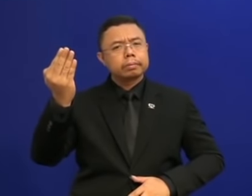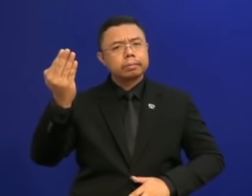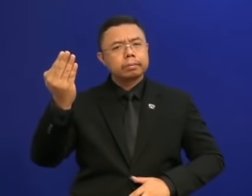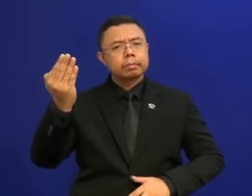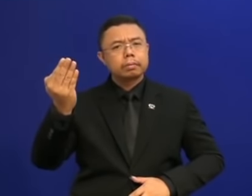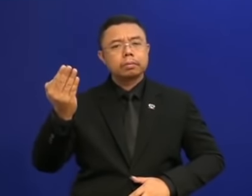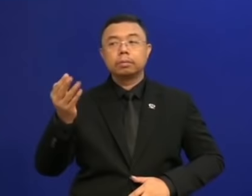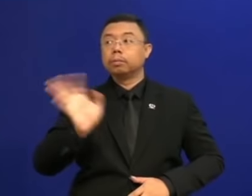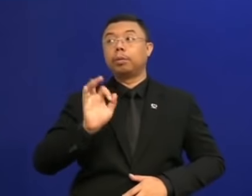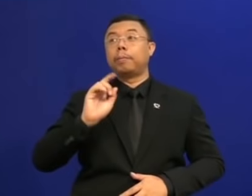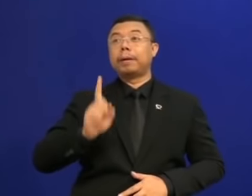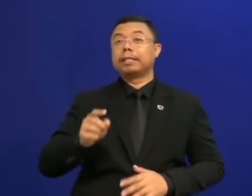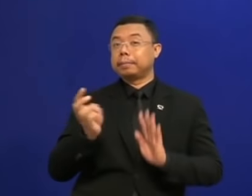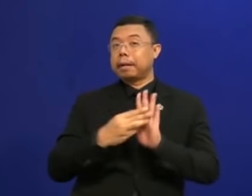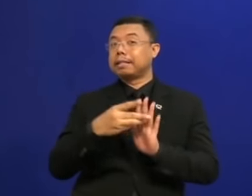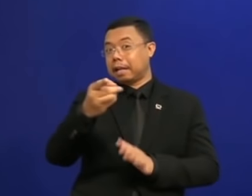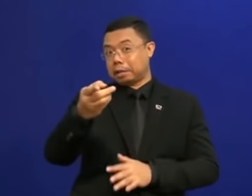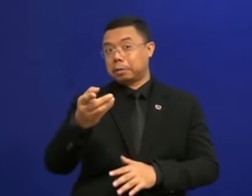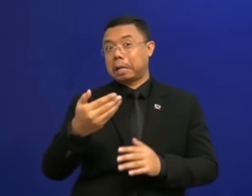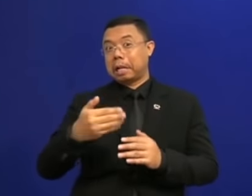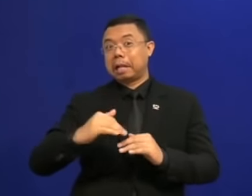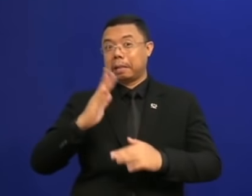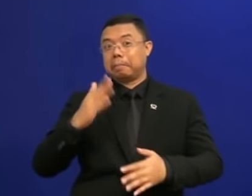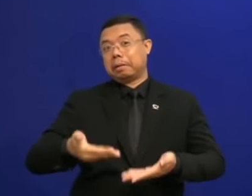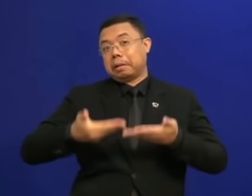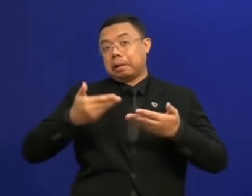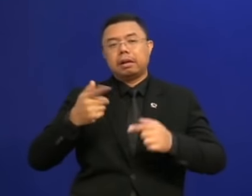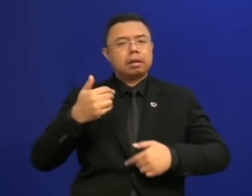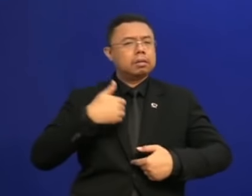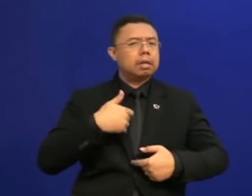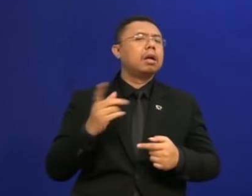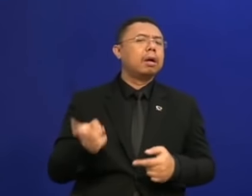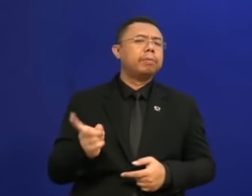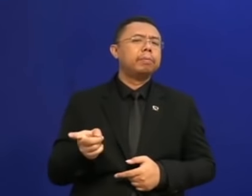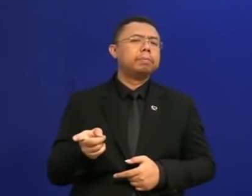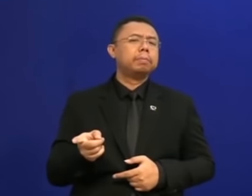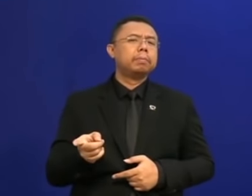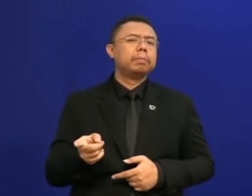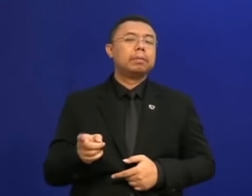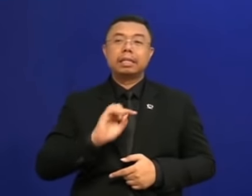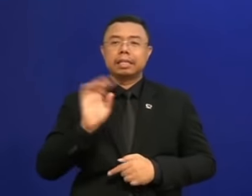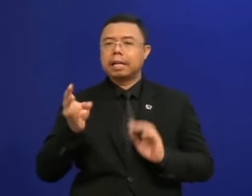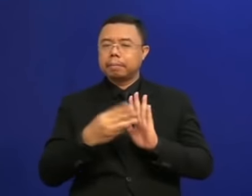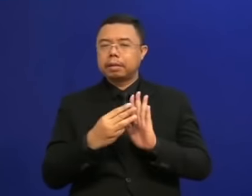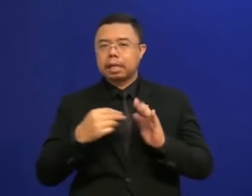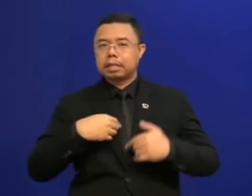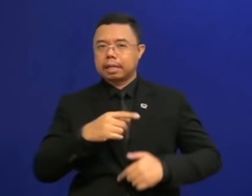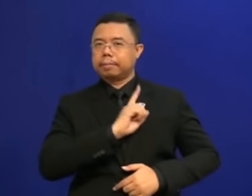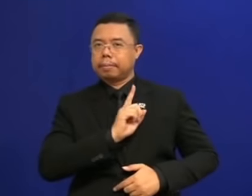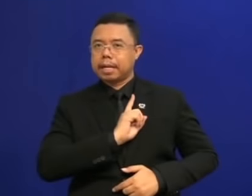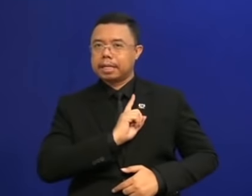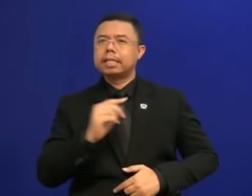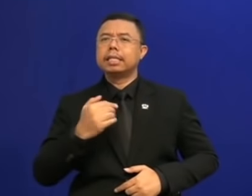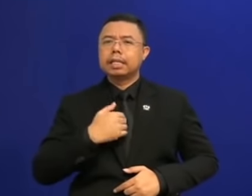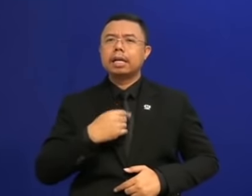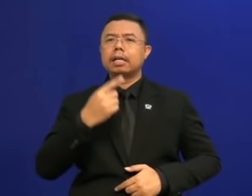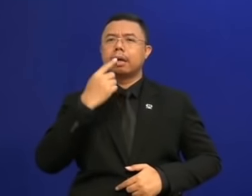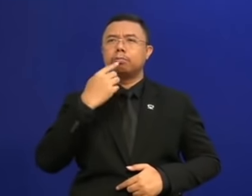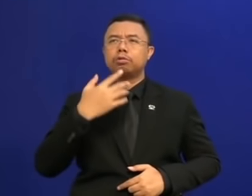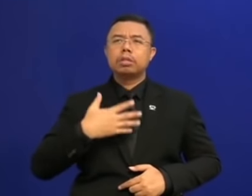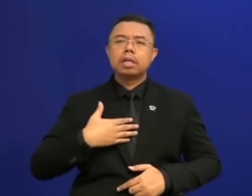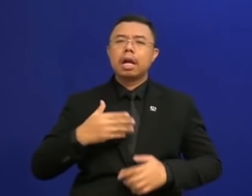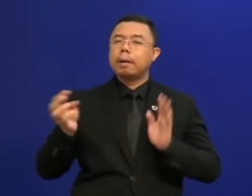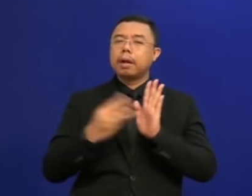dan belum tentu masalah saudara lebih ringan dari saya, sebab selain masalah saya pribadi, saya juga